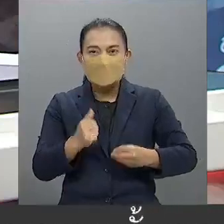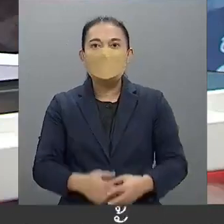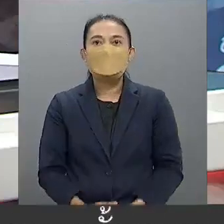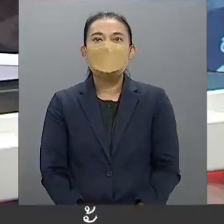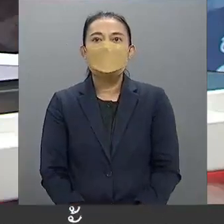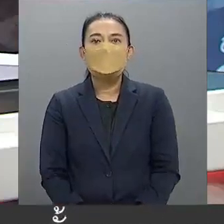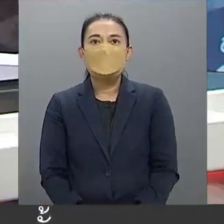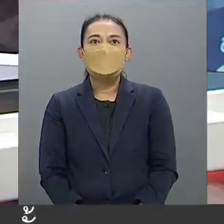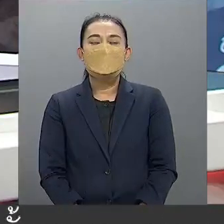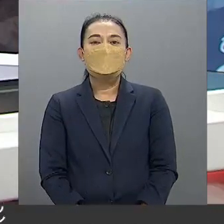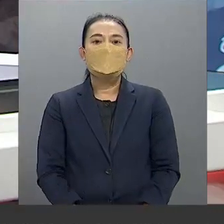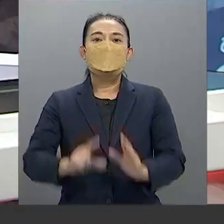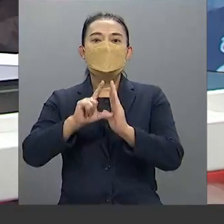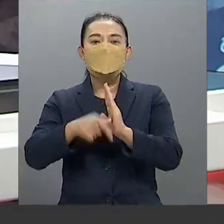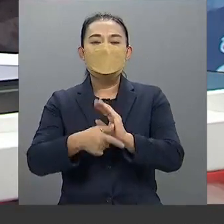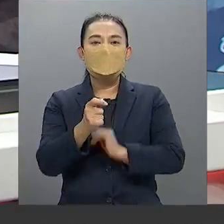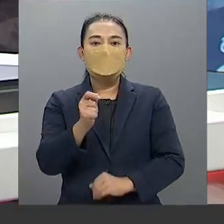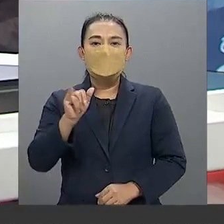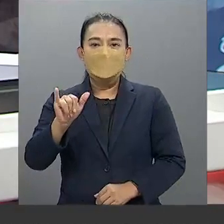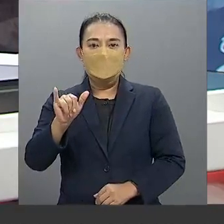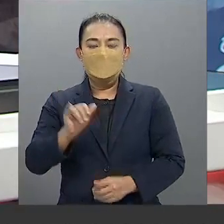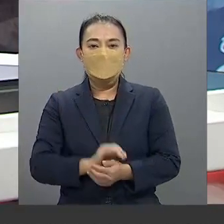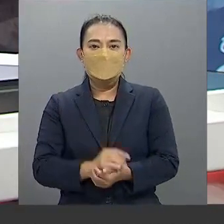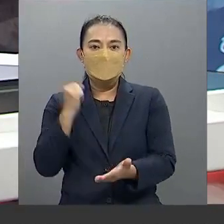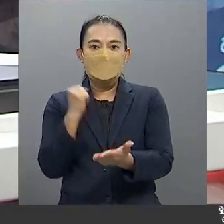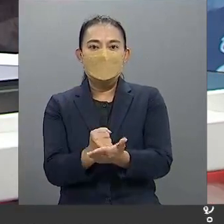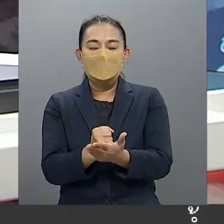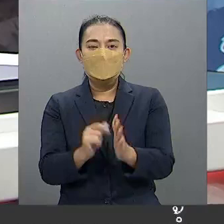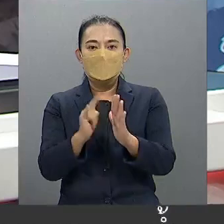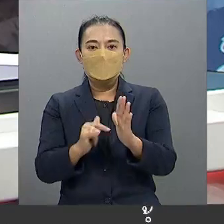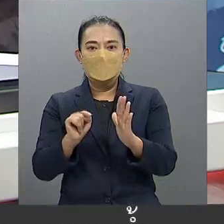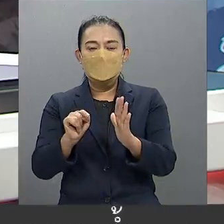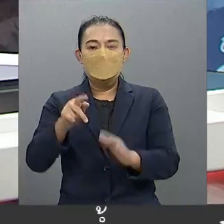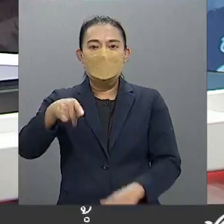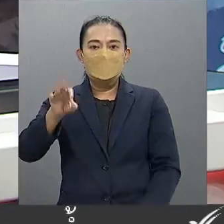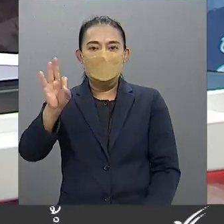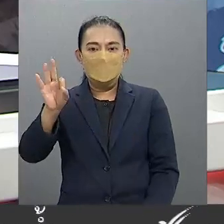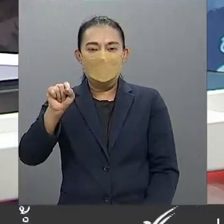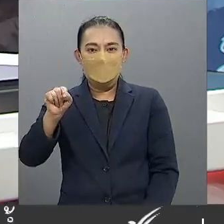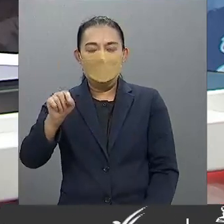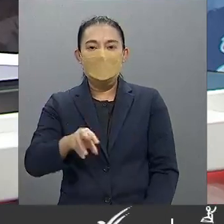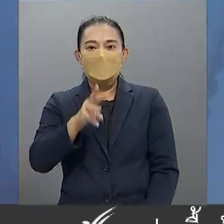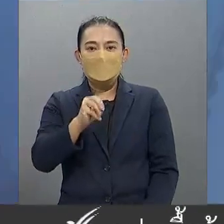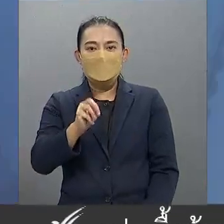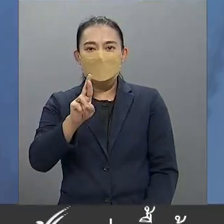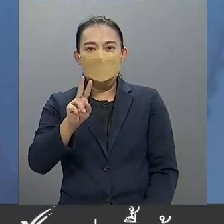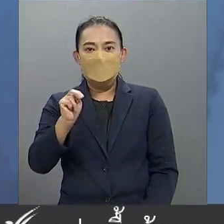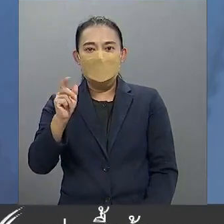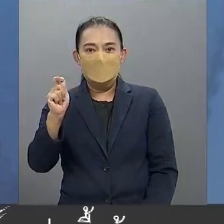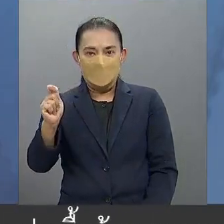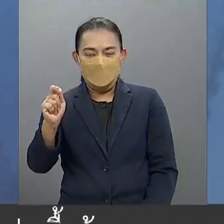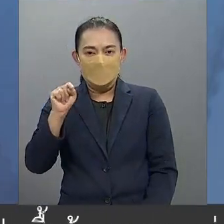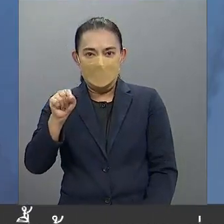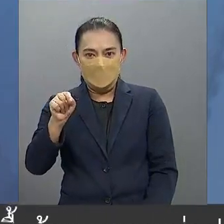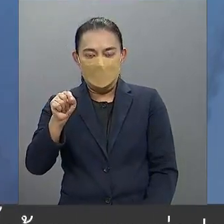เลขาธิการอย.ระบุนะคะว่าได้ขึ้นทะเบียนวัคซีนไฟเซอร์โดยเป็นวัคซีนชนิด mRNA ค่ะก็ถือว่าเป็นรายการที่6ของ